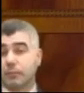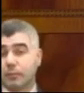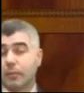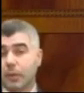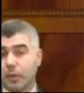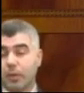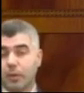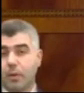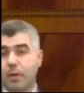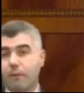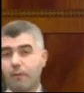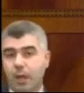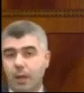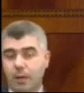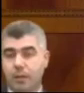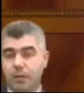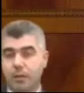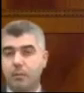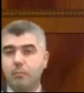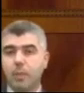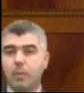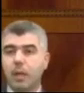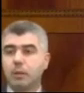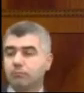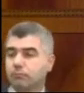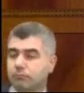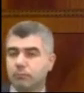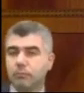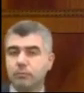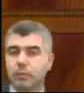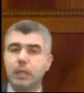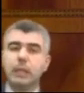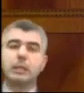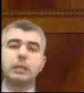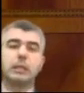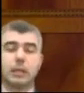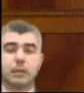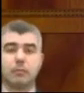هذا مفتاح أساسي في مجال المنافسة،